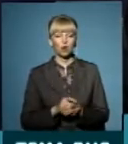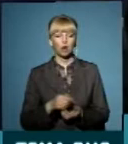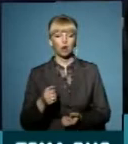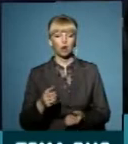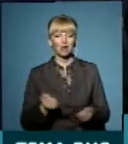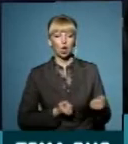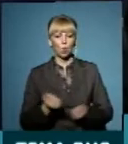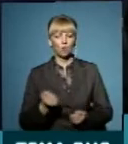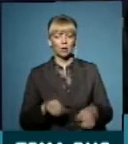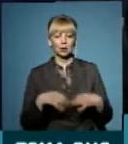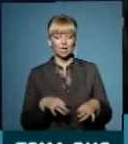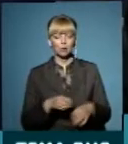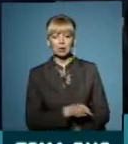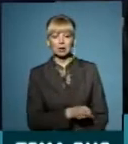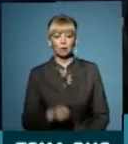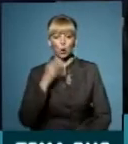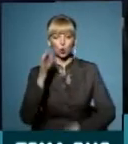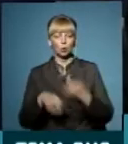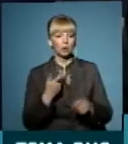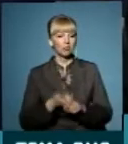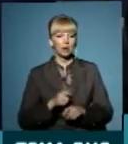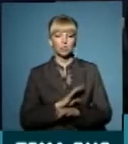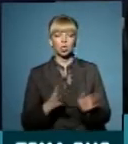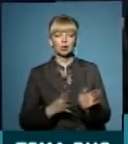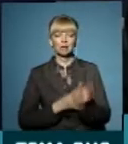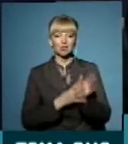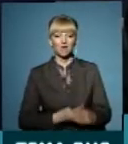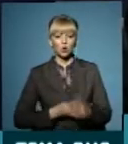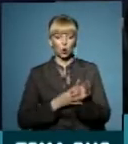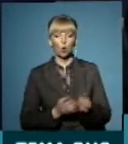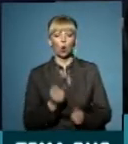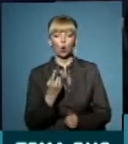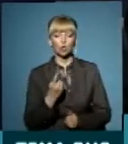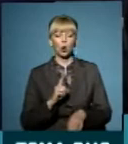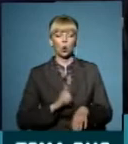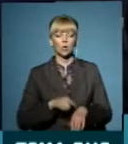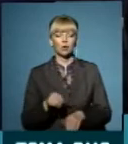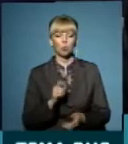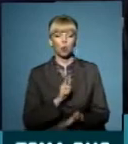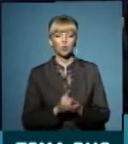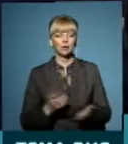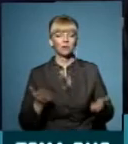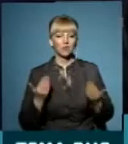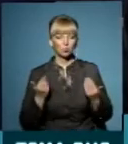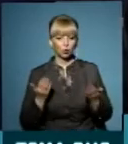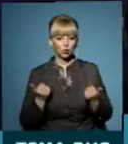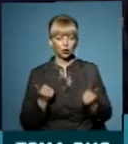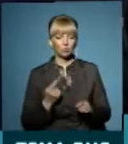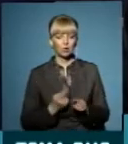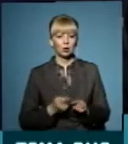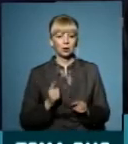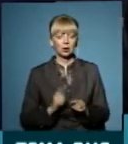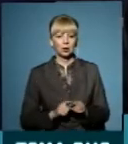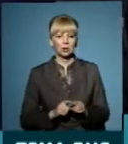транспортним засобом на протязі доби не більше, ніж 9 годин. 11 годин він повинен відпочивати. Це ми